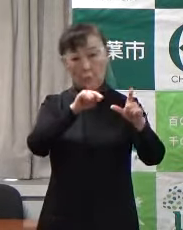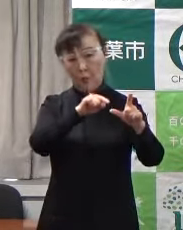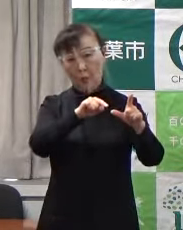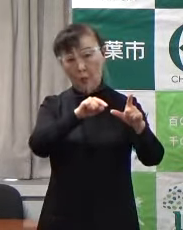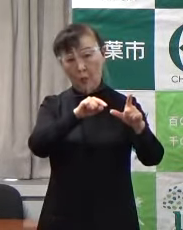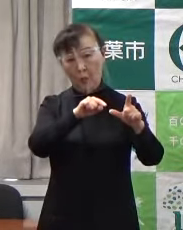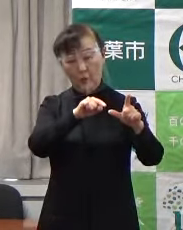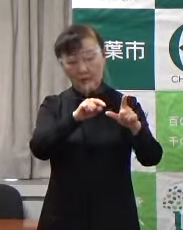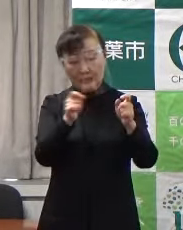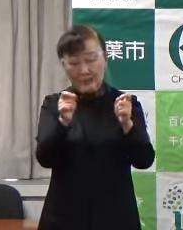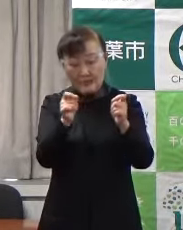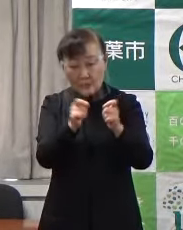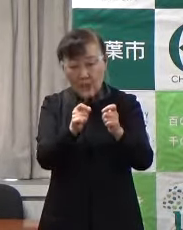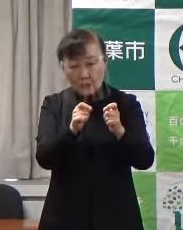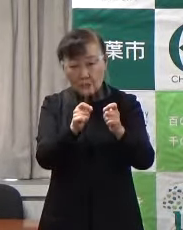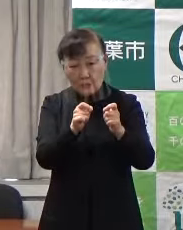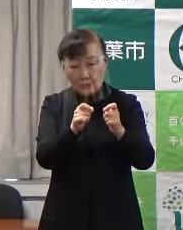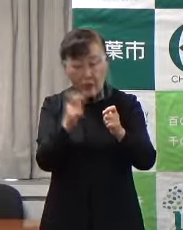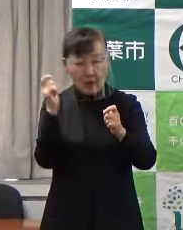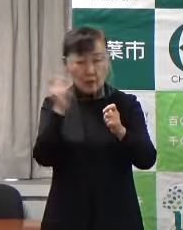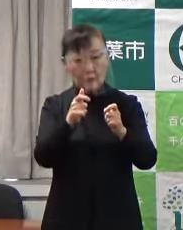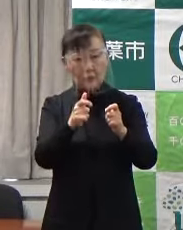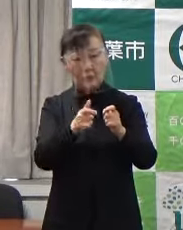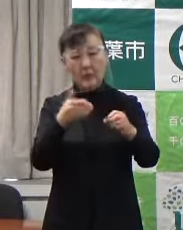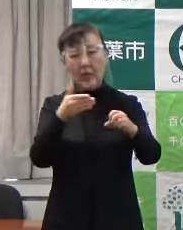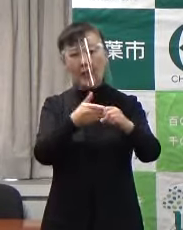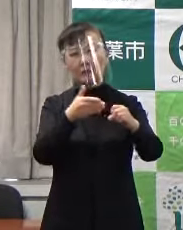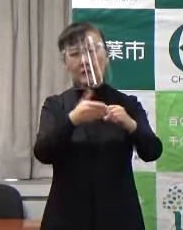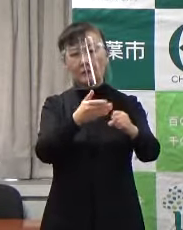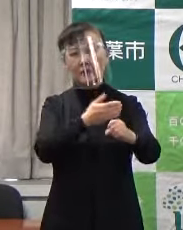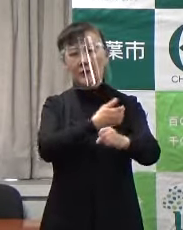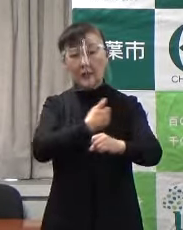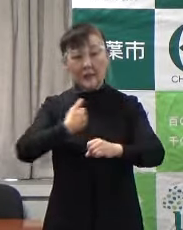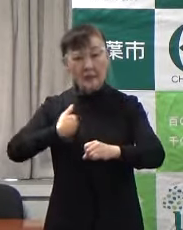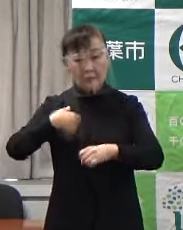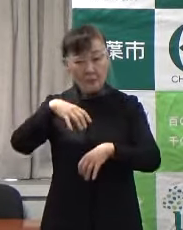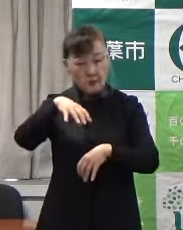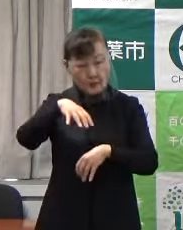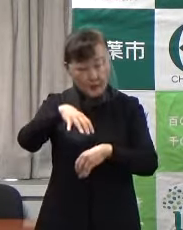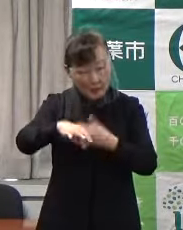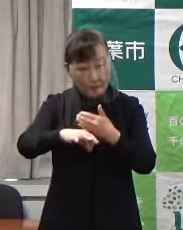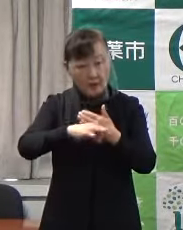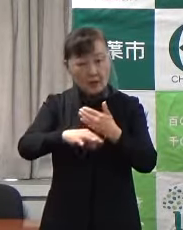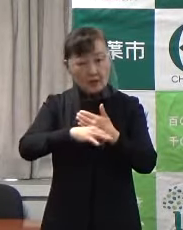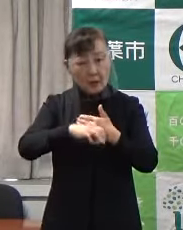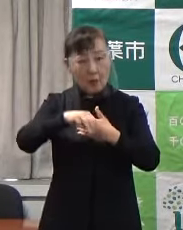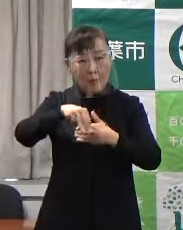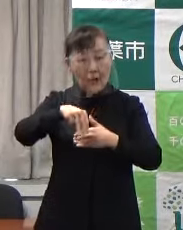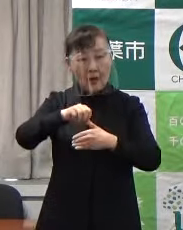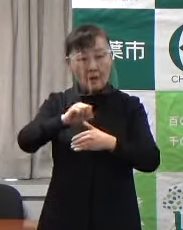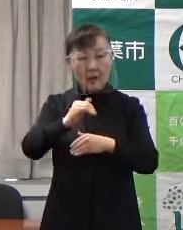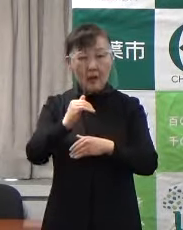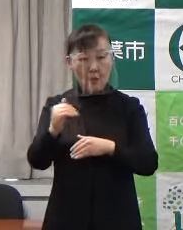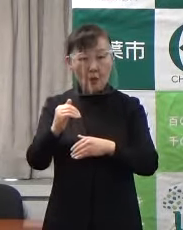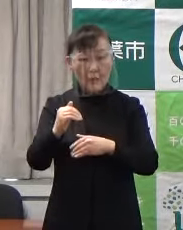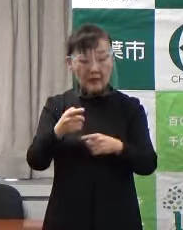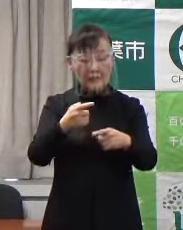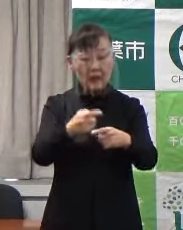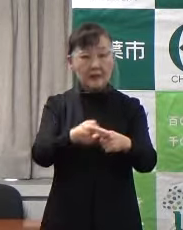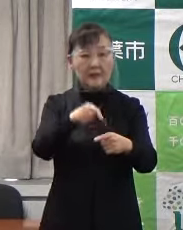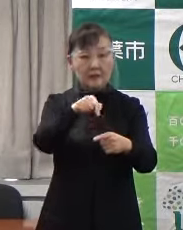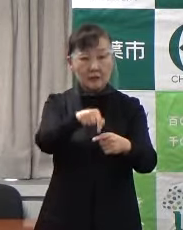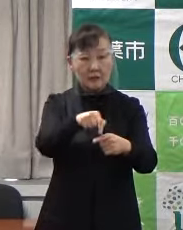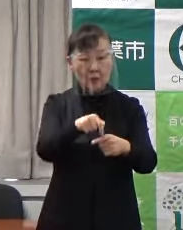に近く高速道路にアクセスできる仮称ケミガマサゴインターチェンジというのはですね、非常に重要な